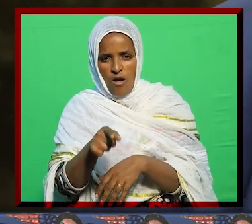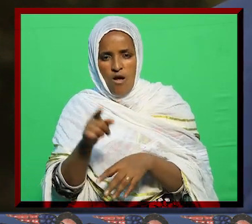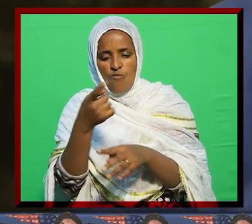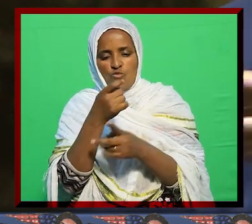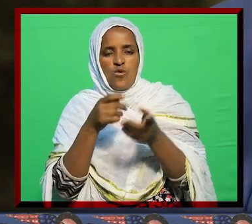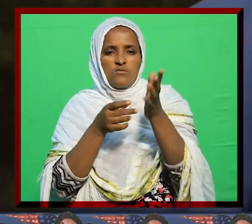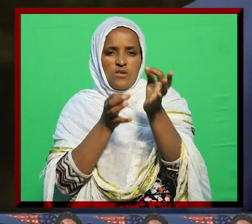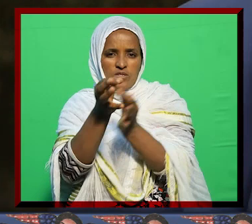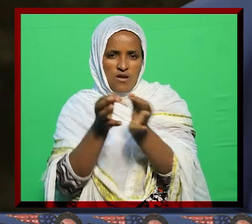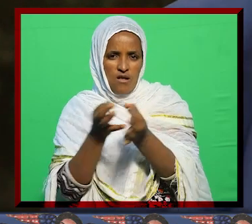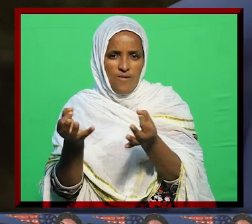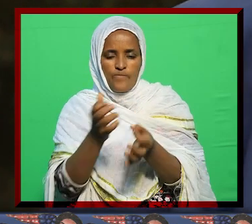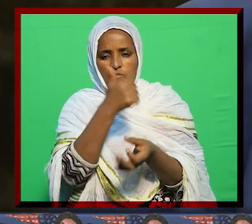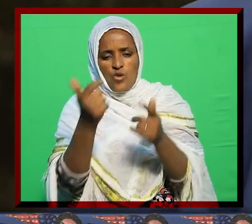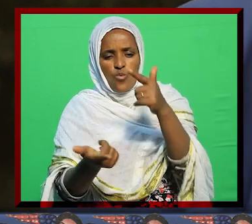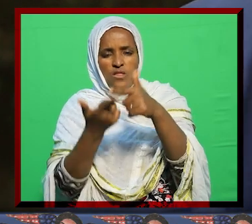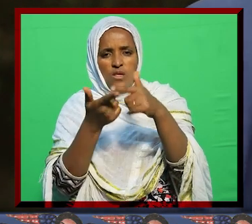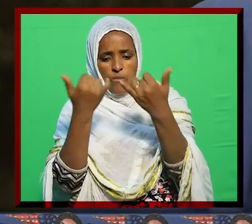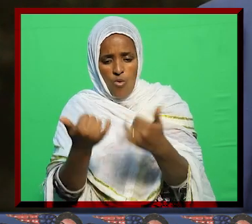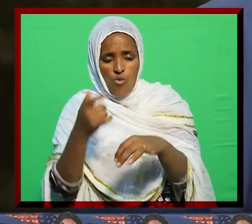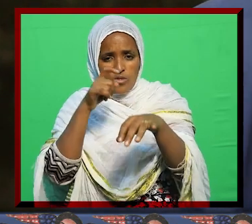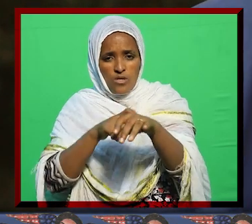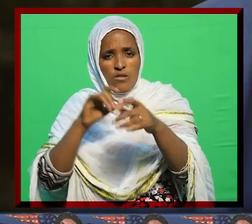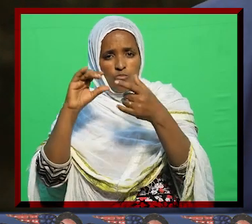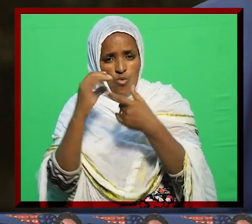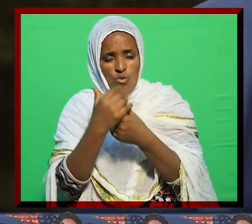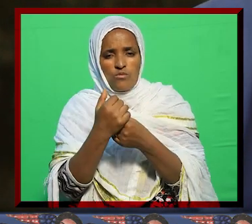መሆኗን ያስረዳል ሌላ ሁለተኛ ባሁን ሰዓት ቢሆን